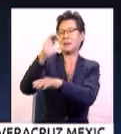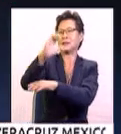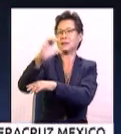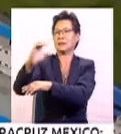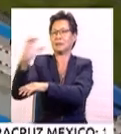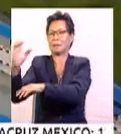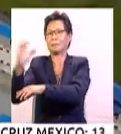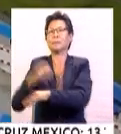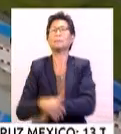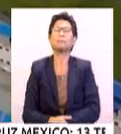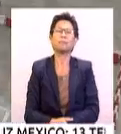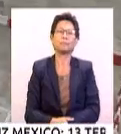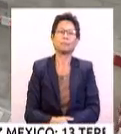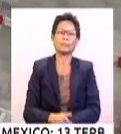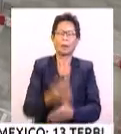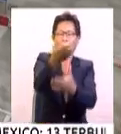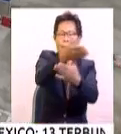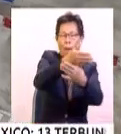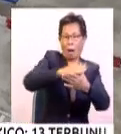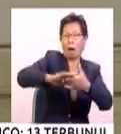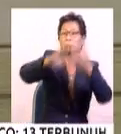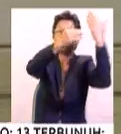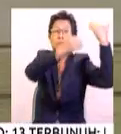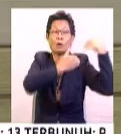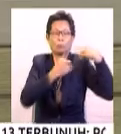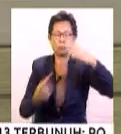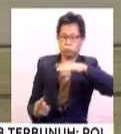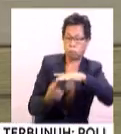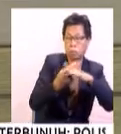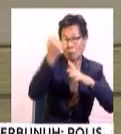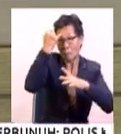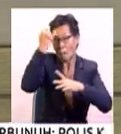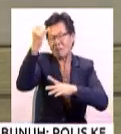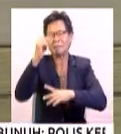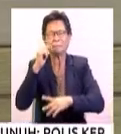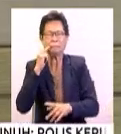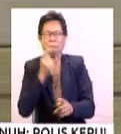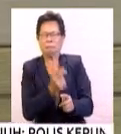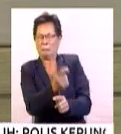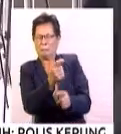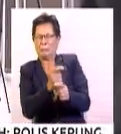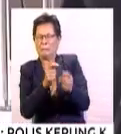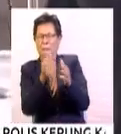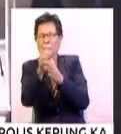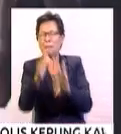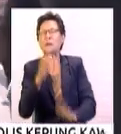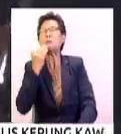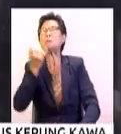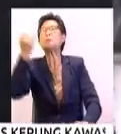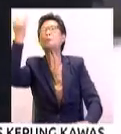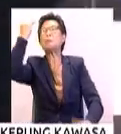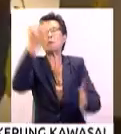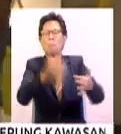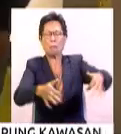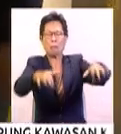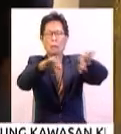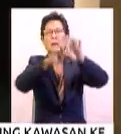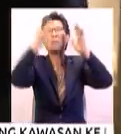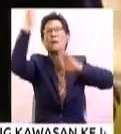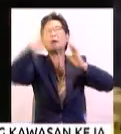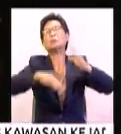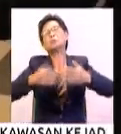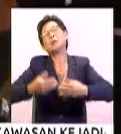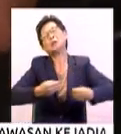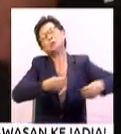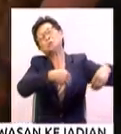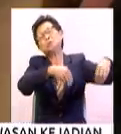CCCC. Pembahagian tanggungjawab ini menimbulkan pandangan sinis pemimpin terdahulu, kononnya kepentingan negara telah